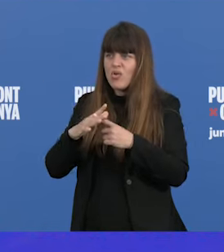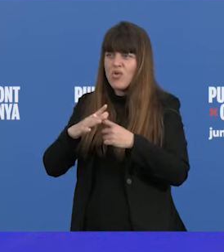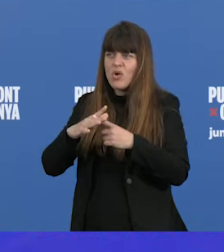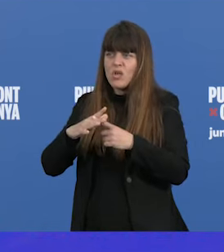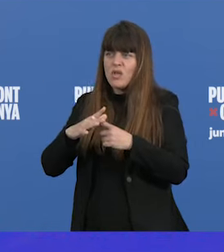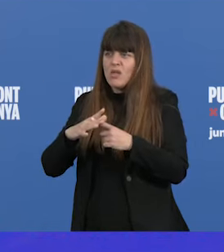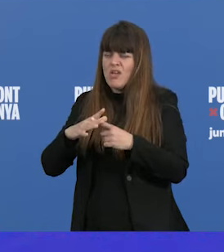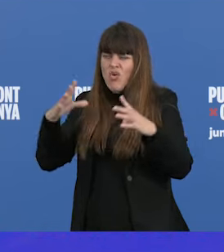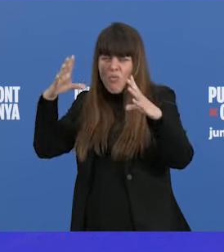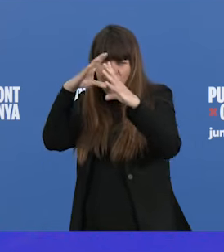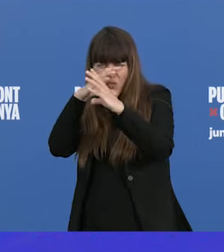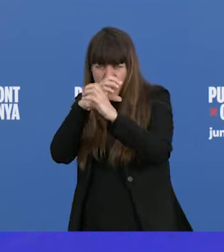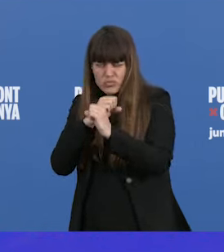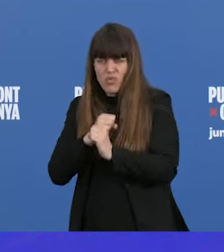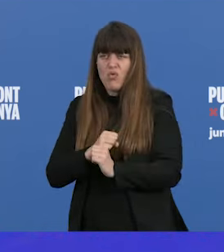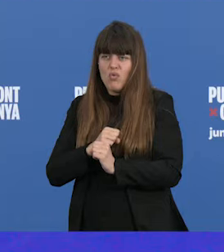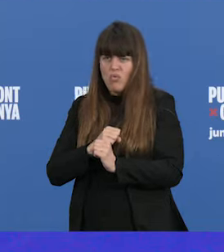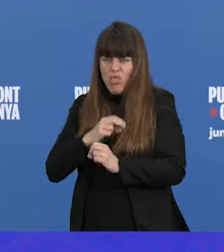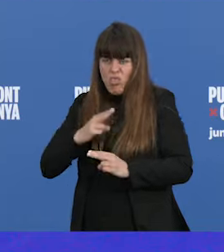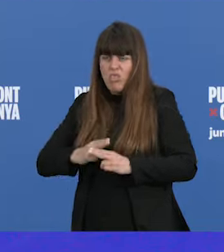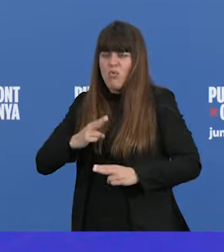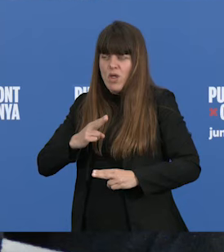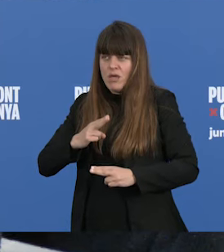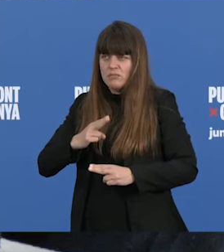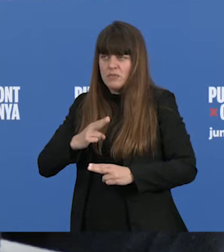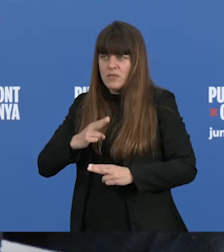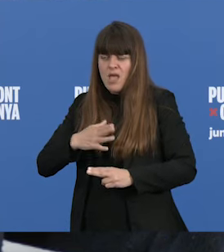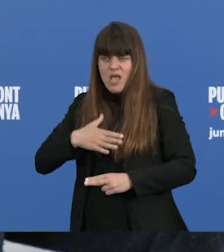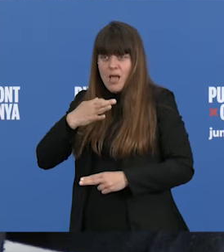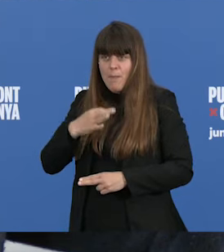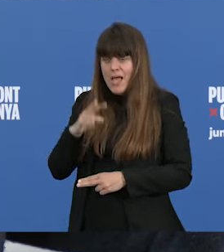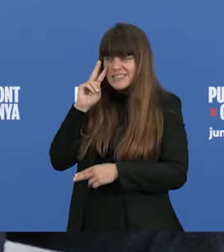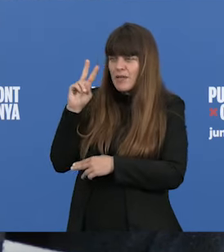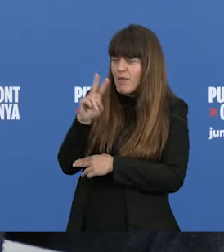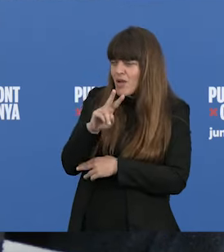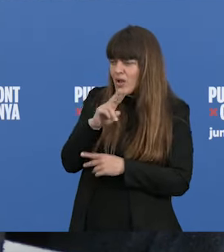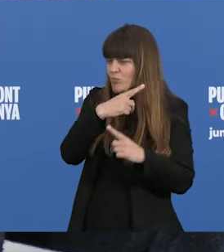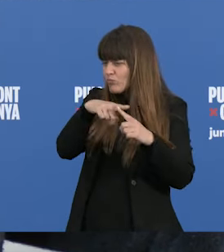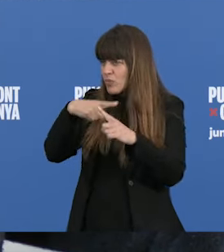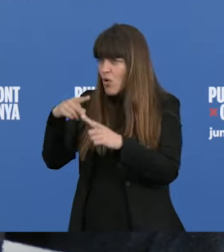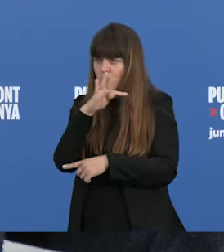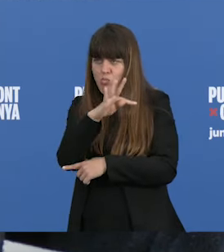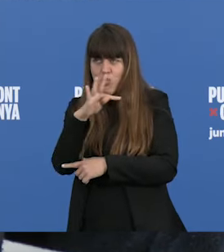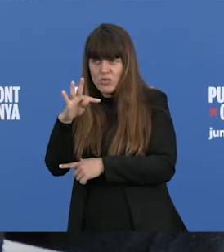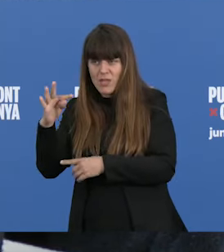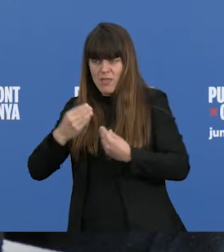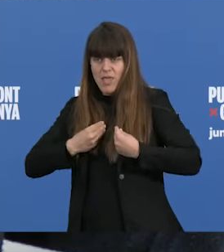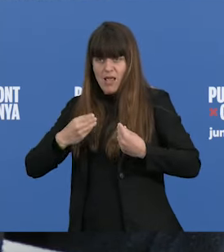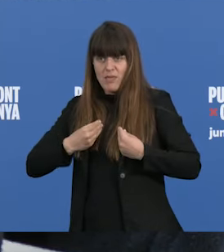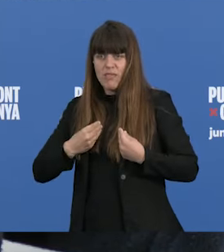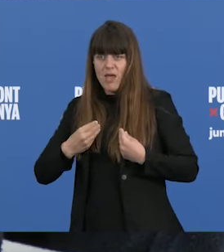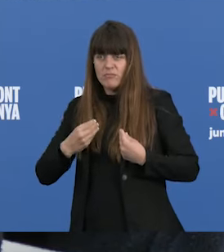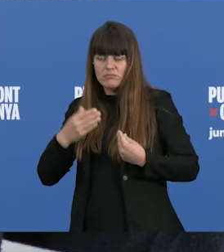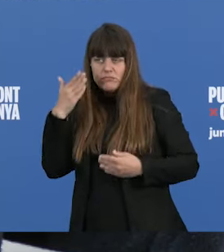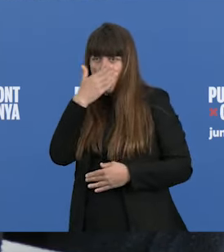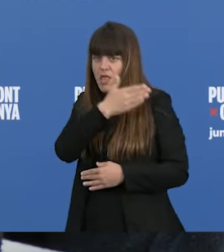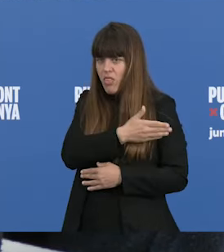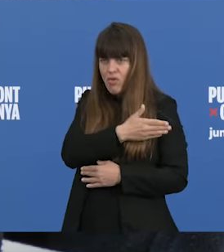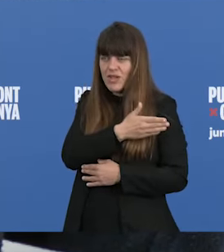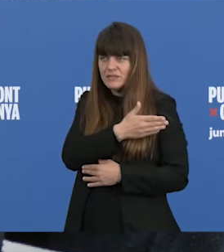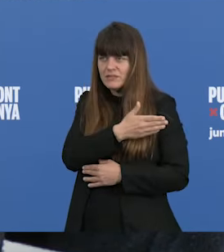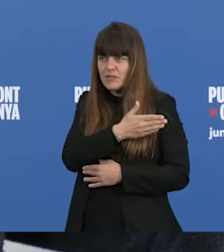resignació, quan estem en aquesta situació de foscor, mai millor dit, no ets capaç de veure tot allò bo que encara la vida té